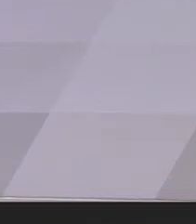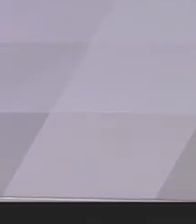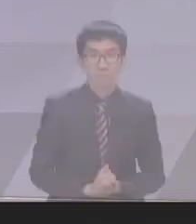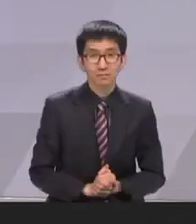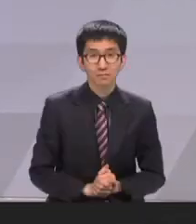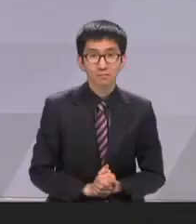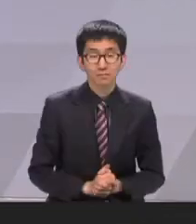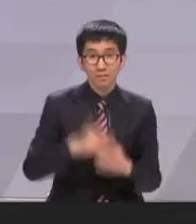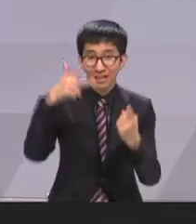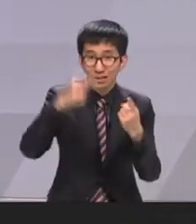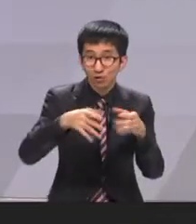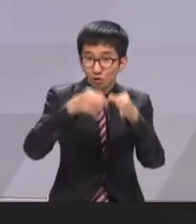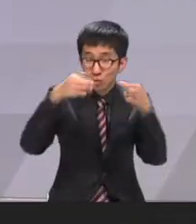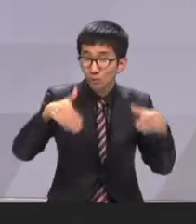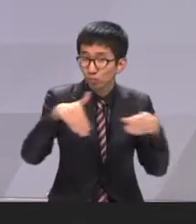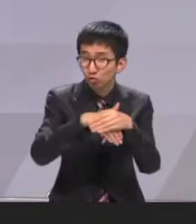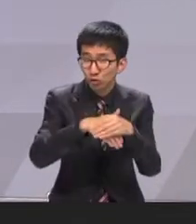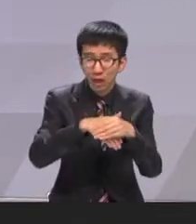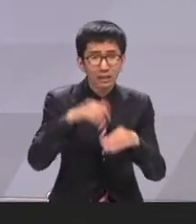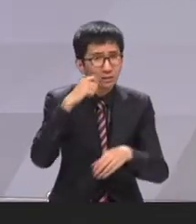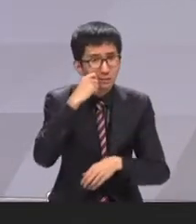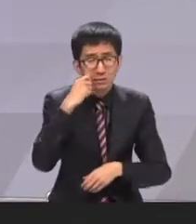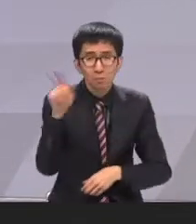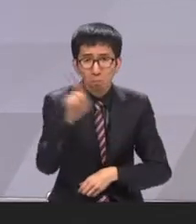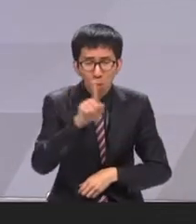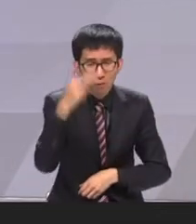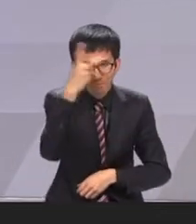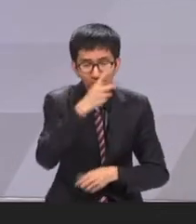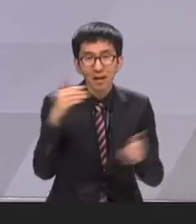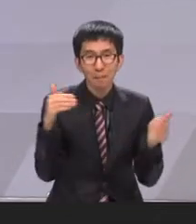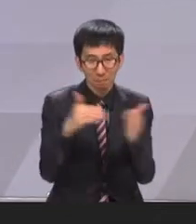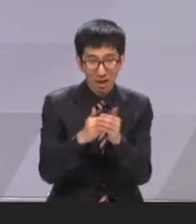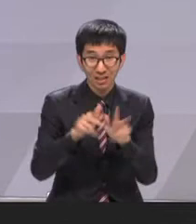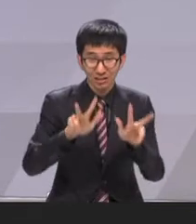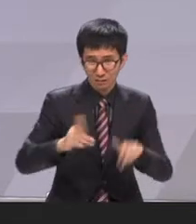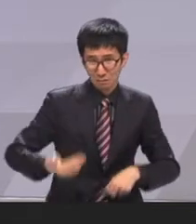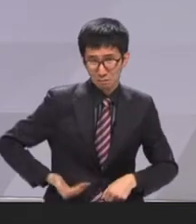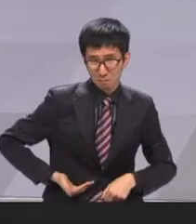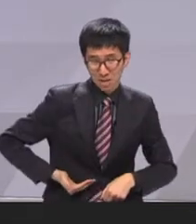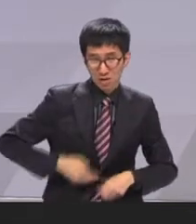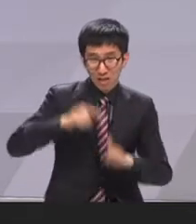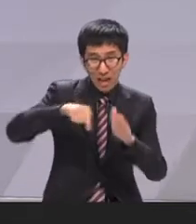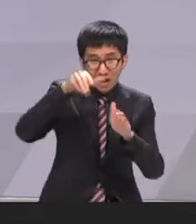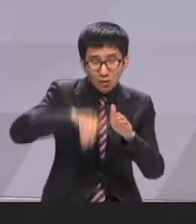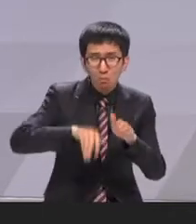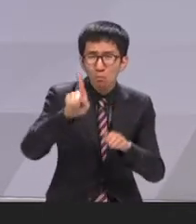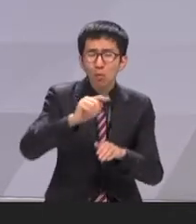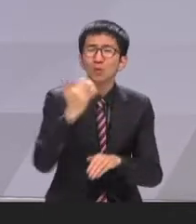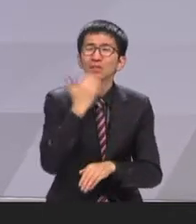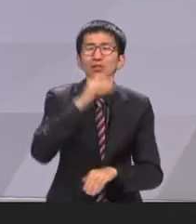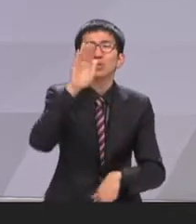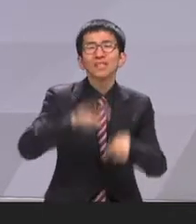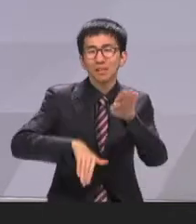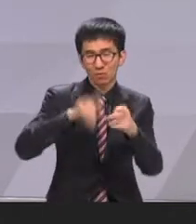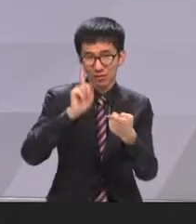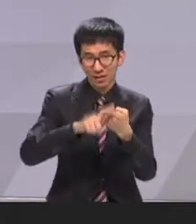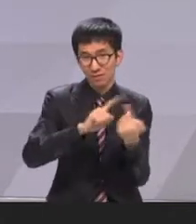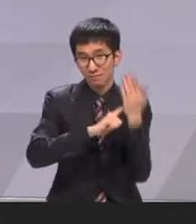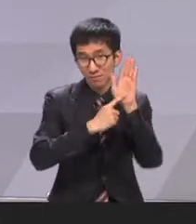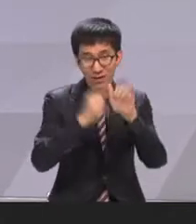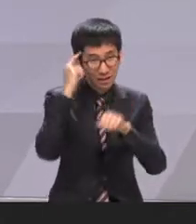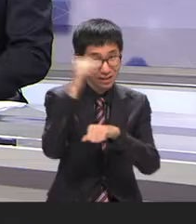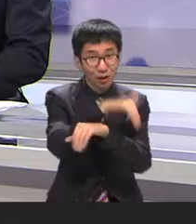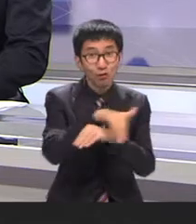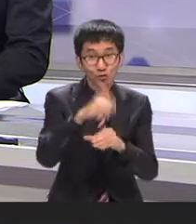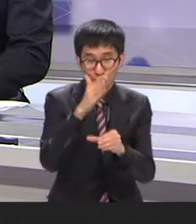4 한 주간의 문화 이슈를 짚어보는 시간입니다 오늘은 패션 개의 만연한 인종차별 논란 문제를 얘기해 보겠습니다 하재근 문화평론가